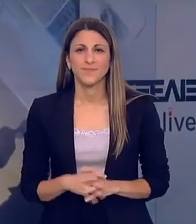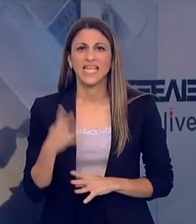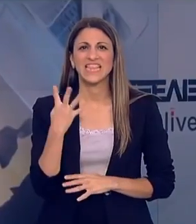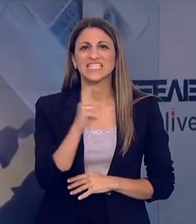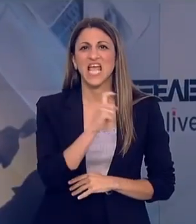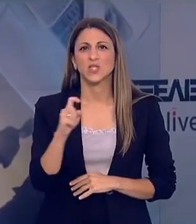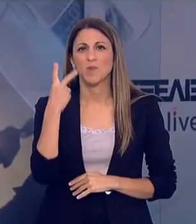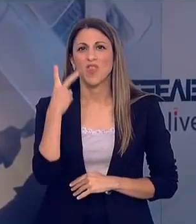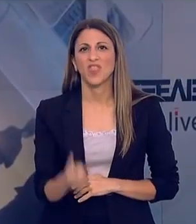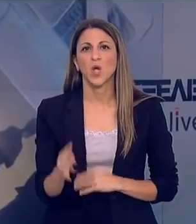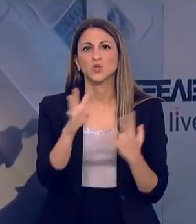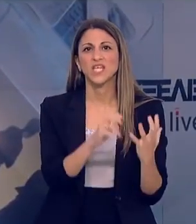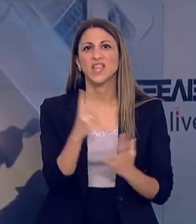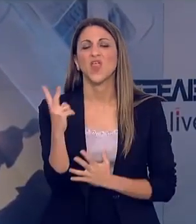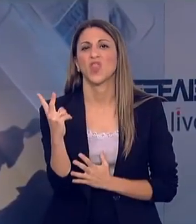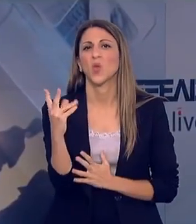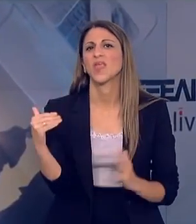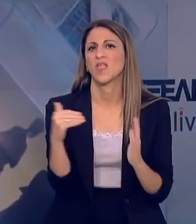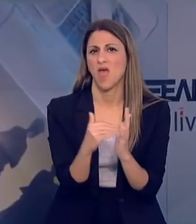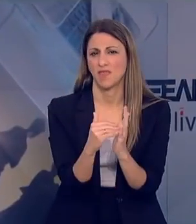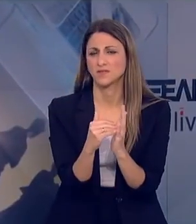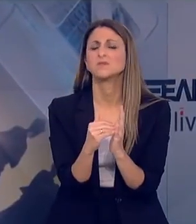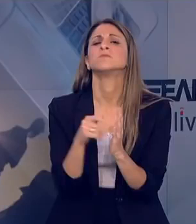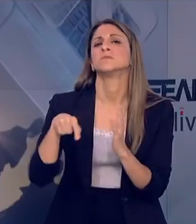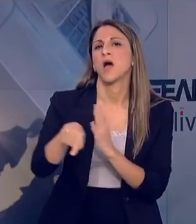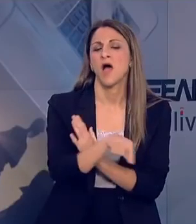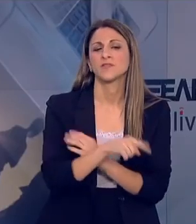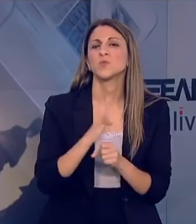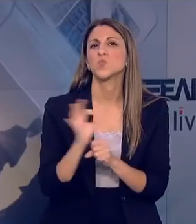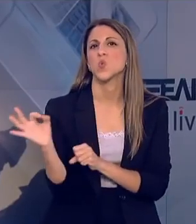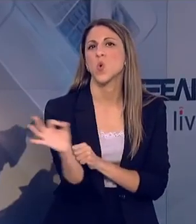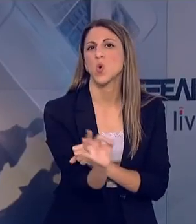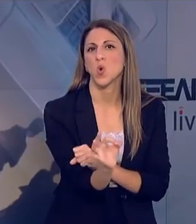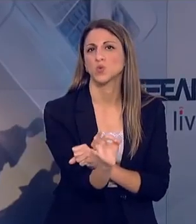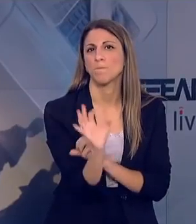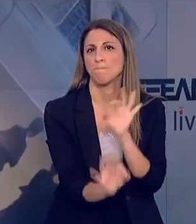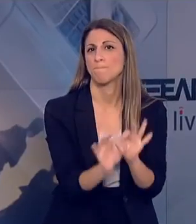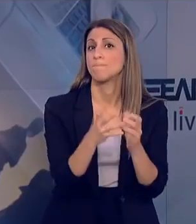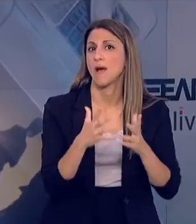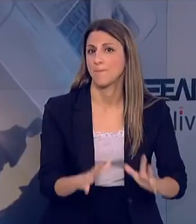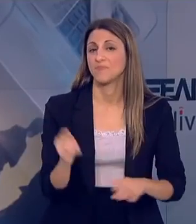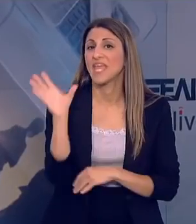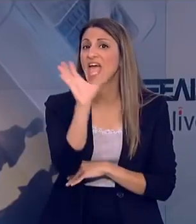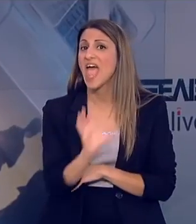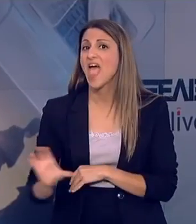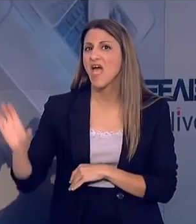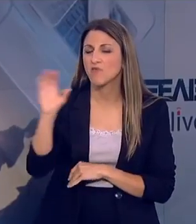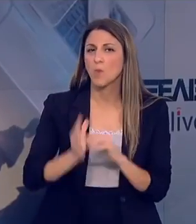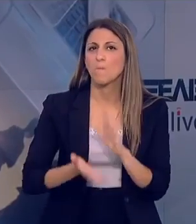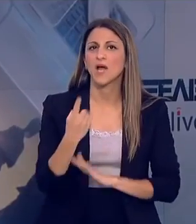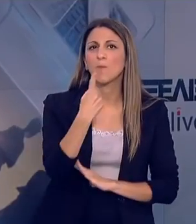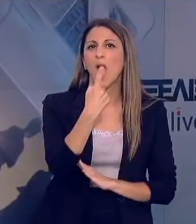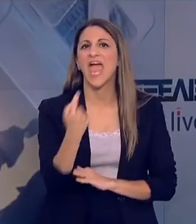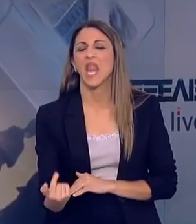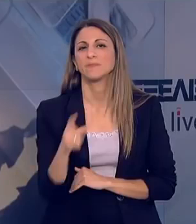4.292.000 εργαστηριακά επιβεβαιωμένα κρούσματα του νέου κορονοϊού έχουν καταγραφεί παγκοσμίως. Στην Ευρώπη, ξεπεράσαμε το